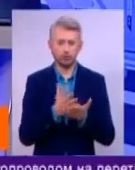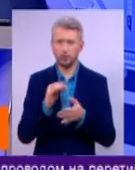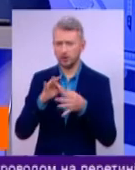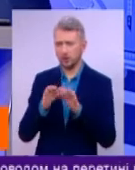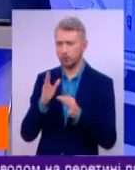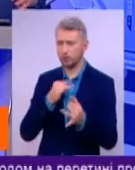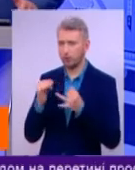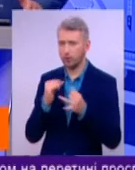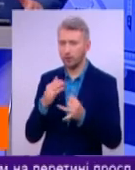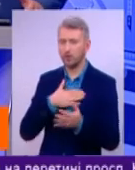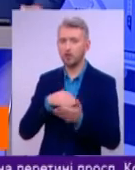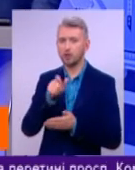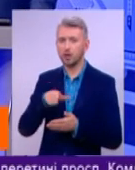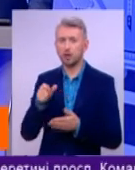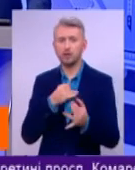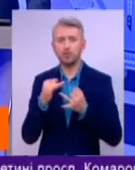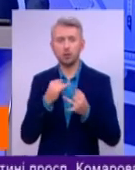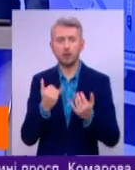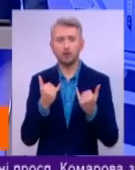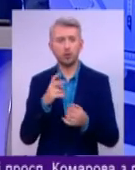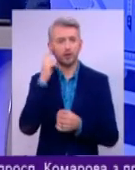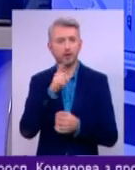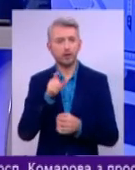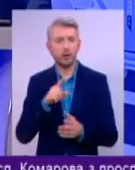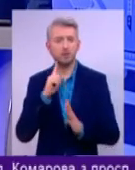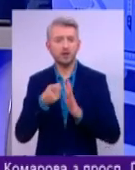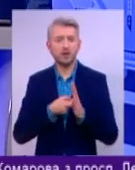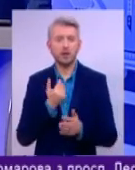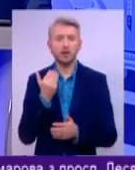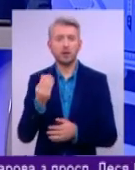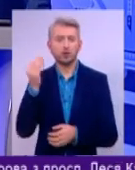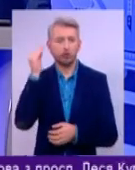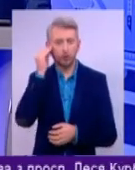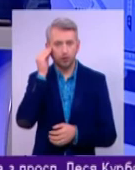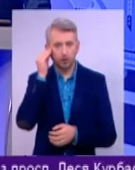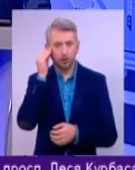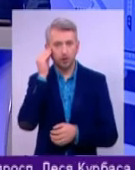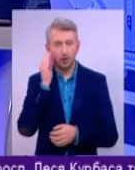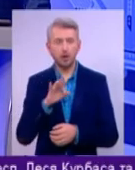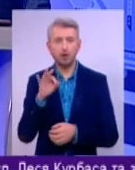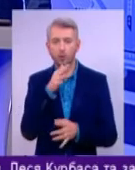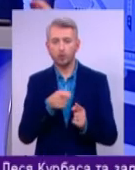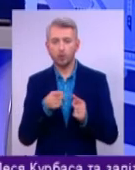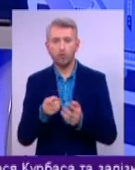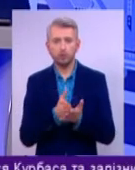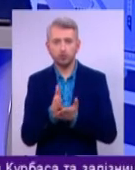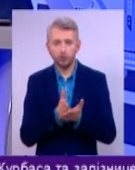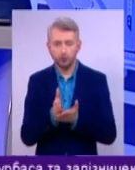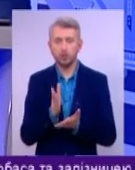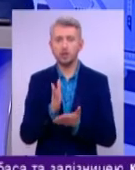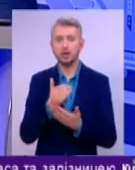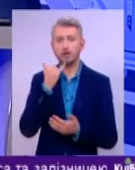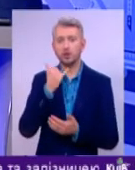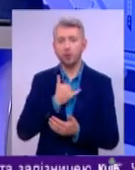звісно, будемо говорити. Наші журналісти спілкувалися сьогодні з киянами, дізнавалися їхньої думки про строкову службу. І є в нас телефонний